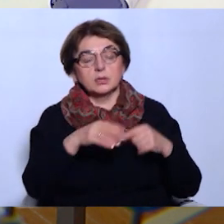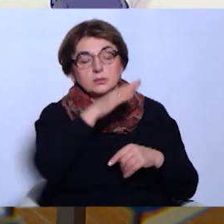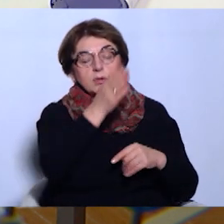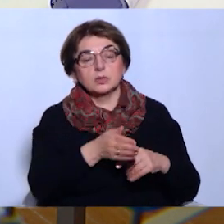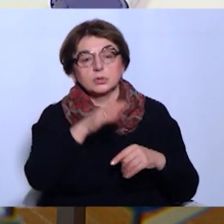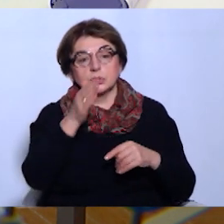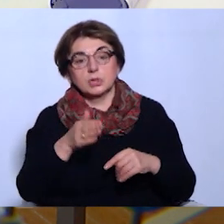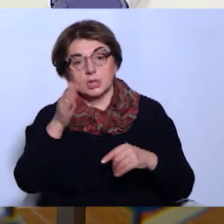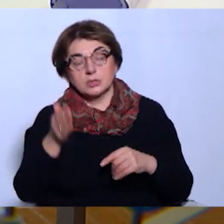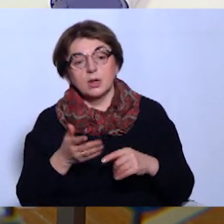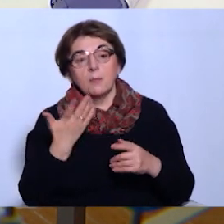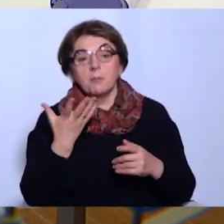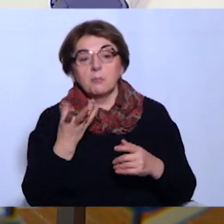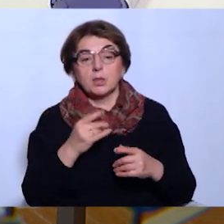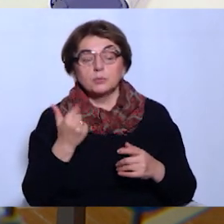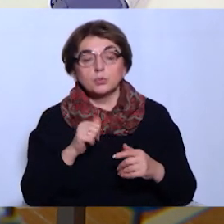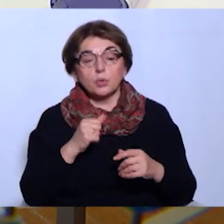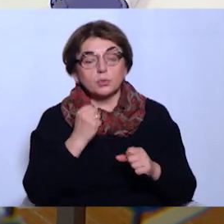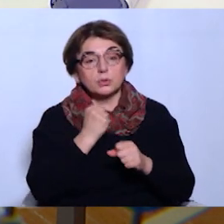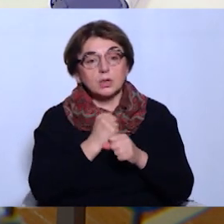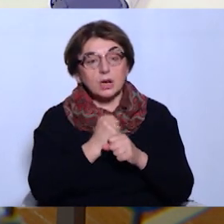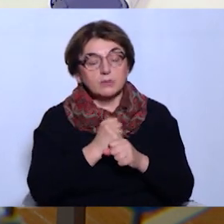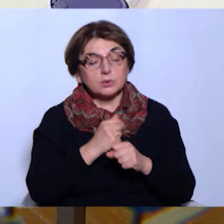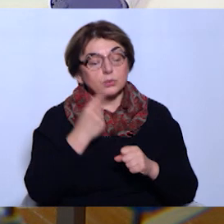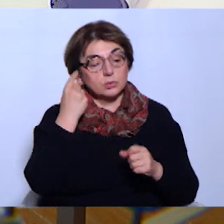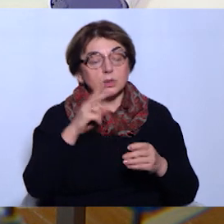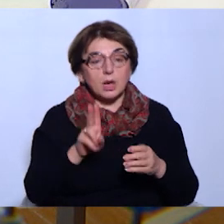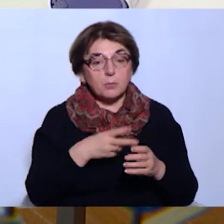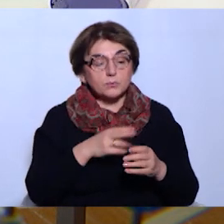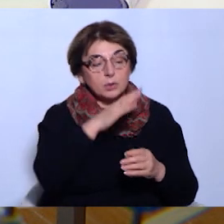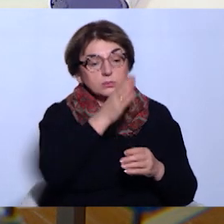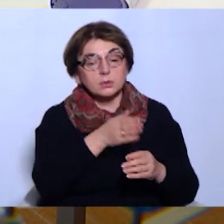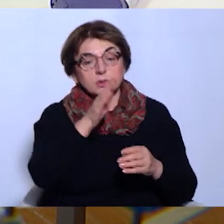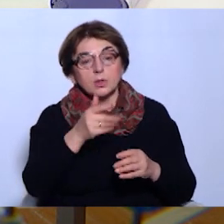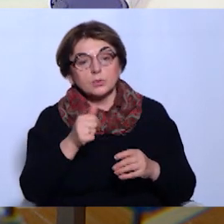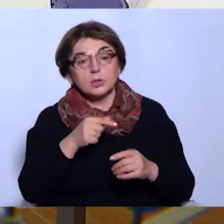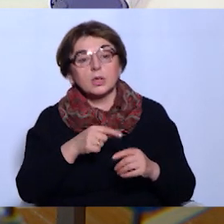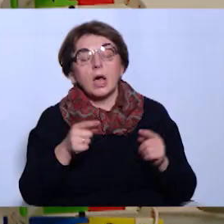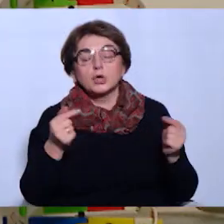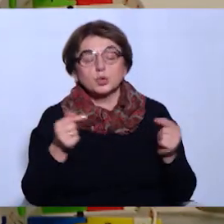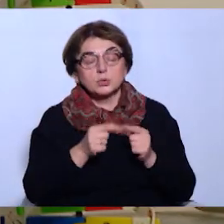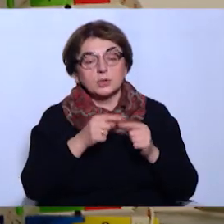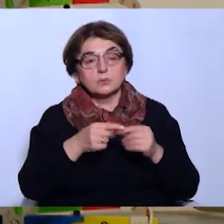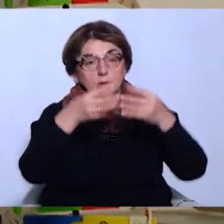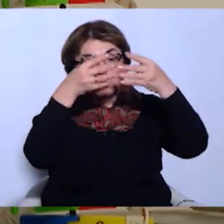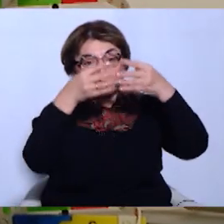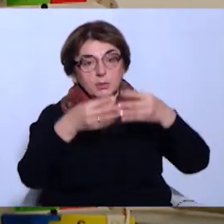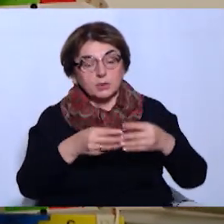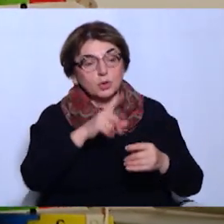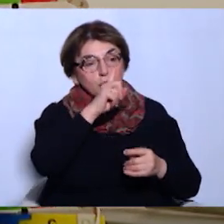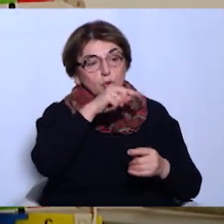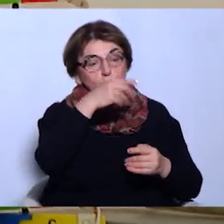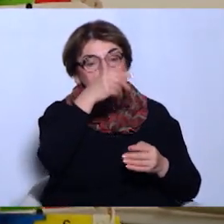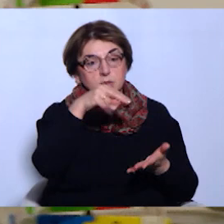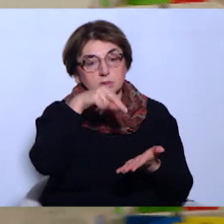თუ როგორ უნდა გამოთვალოთ შრეების რიცხვი, ეს უკვე ვისწავლეთ, რომ ის ემთხვევა პერიოდულობის ცხრილში პერიოდის ნომერს. მოდი